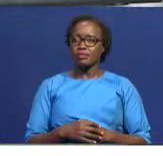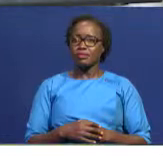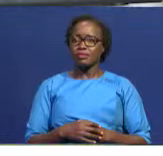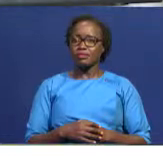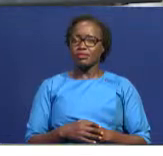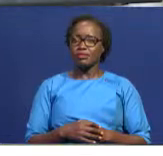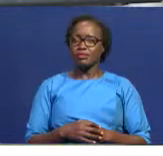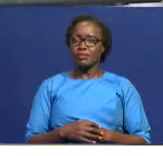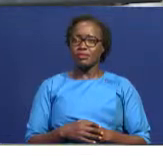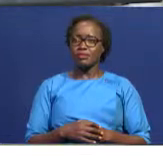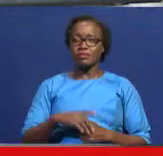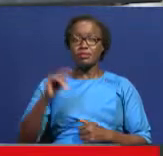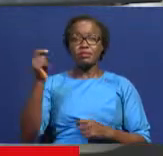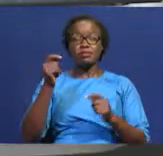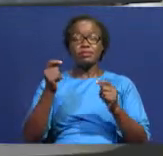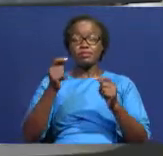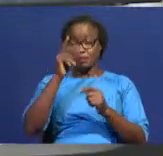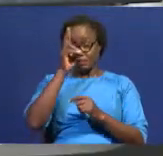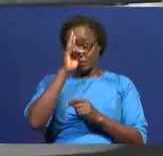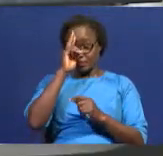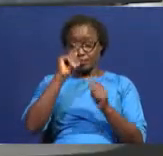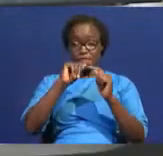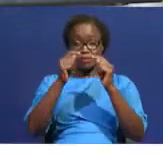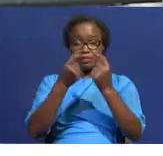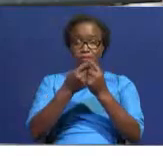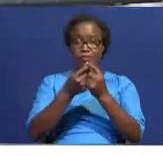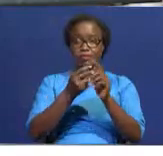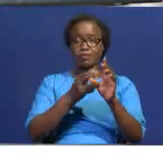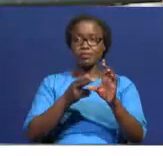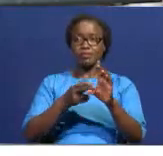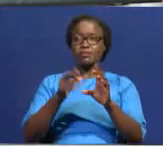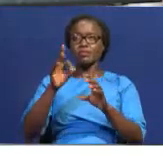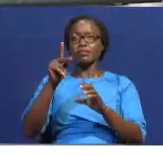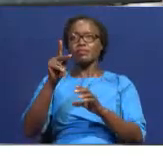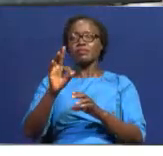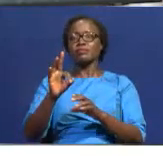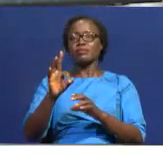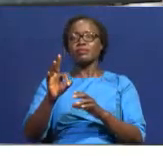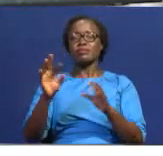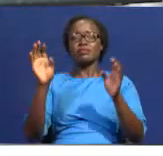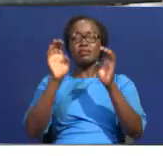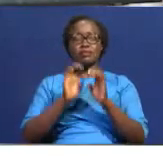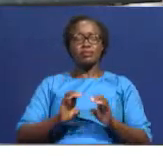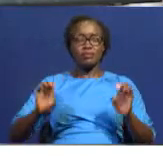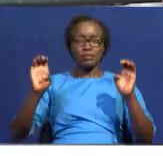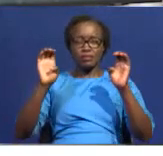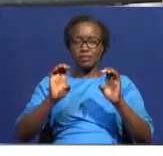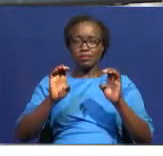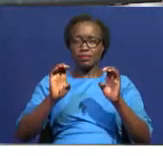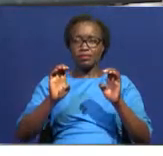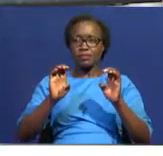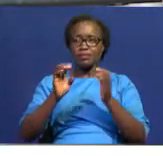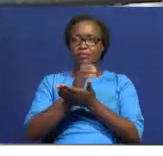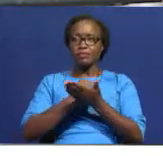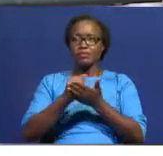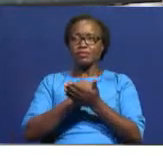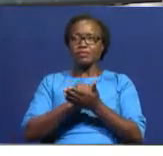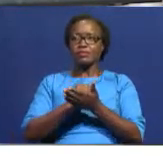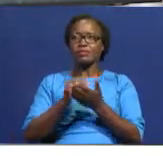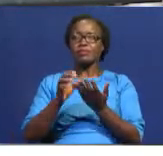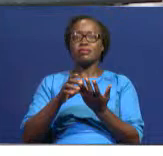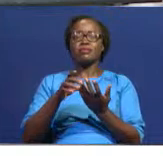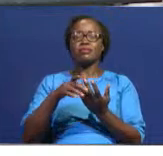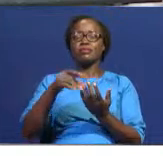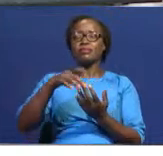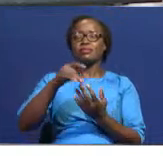Huku haya yakijiri, timu ya Kenya Polisi inayoshiriki katika ligi ya FKF itachuana na Ethiopian Coffee katika mechi ya